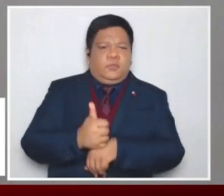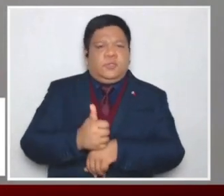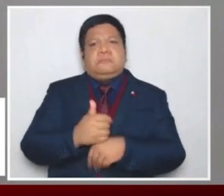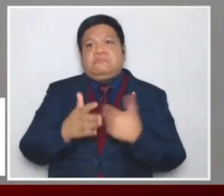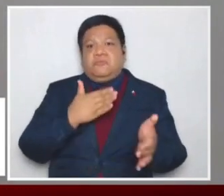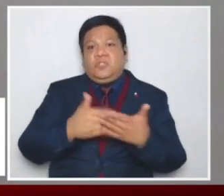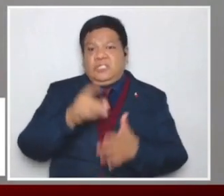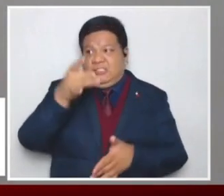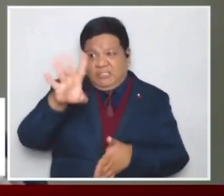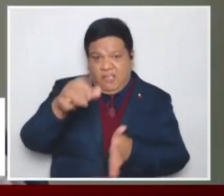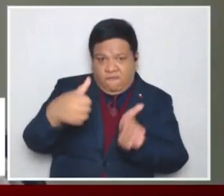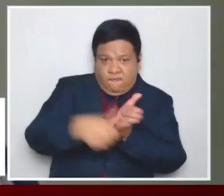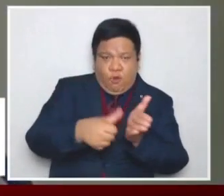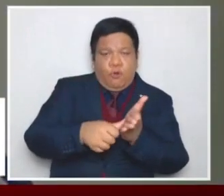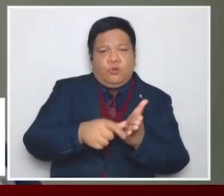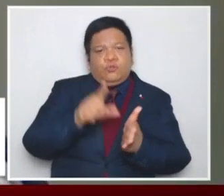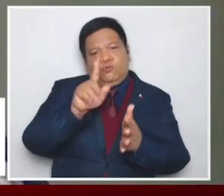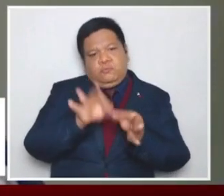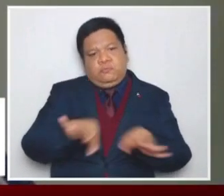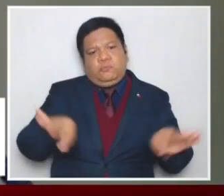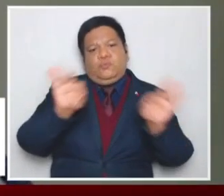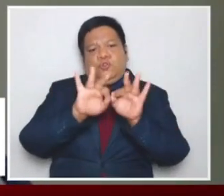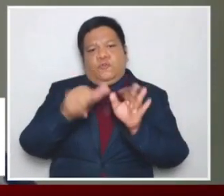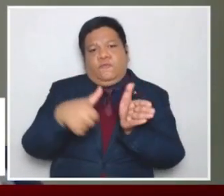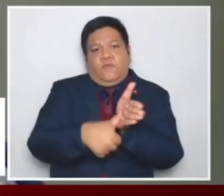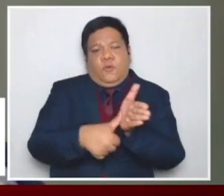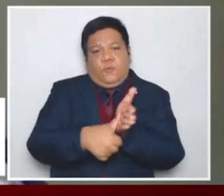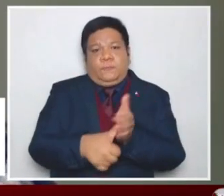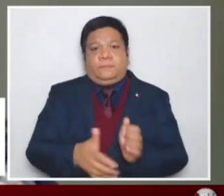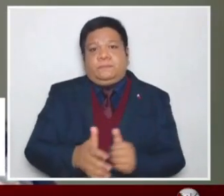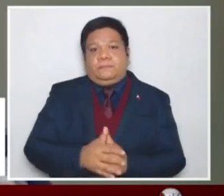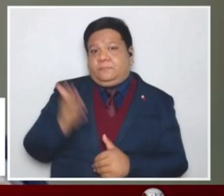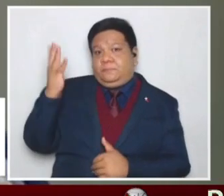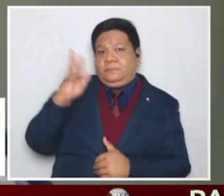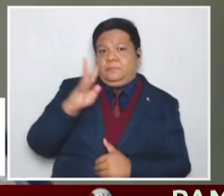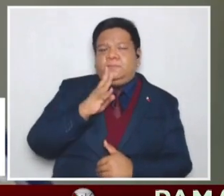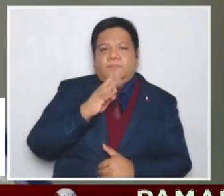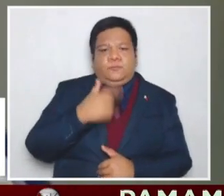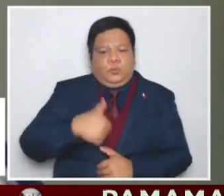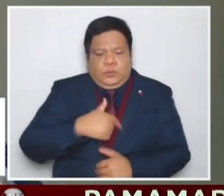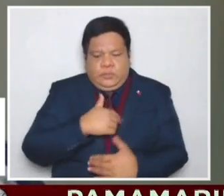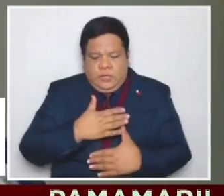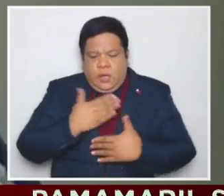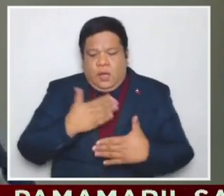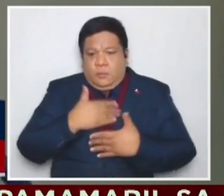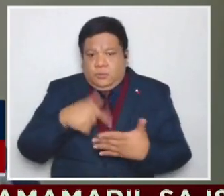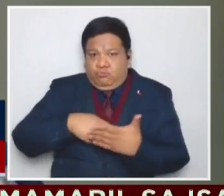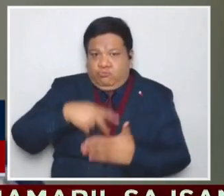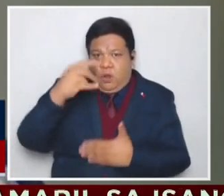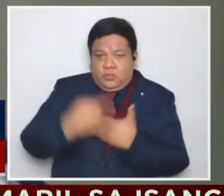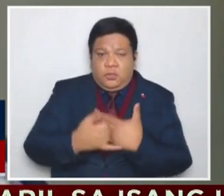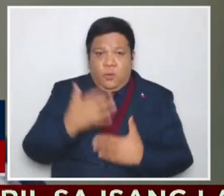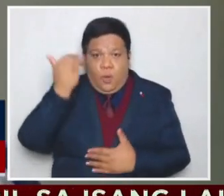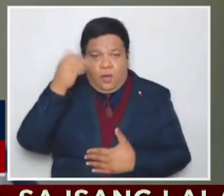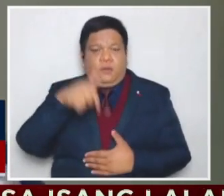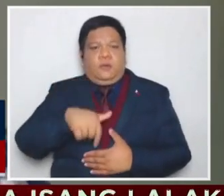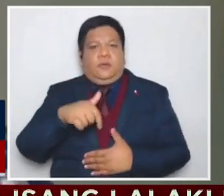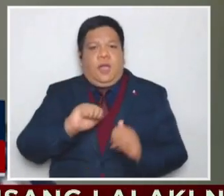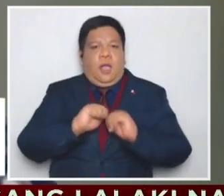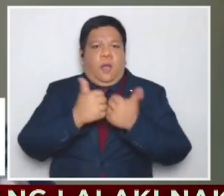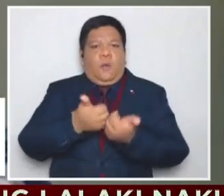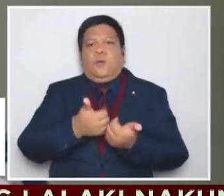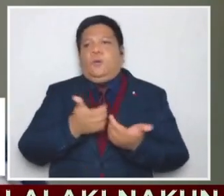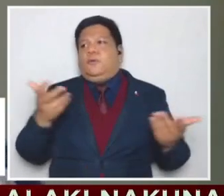seems. Your vote matters. Natutuwa kami dito sa proyektong ito dahil isa itong magandang paraan para ma-address yung